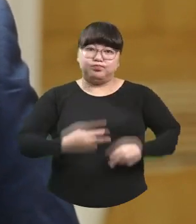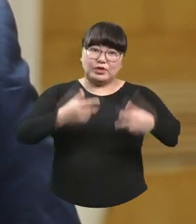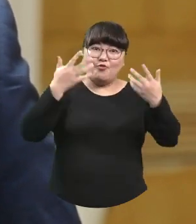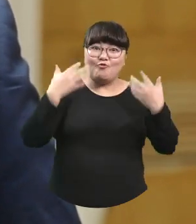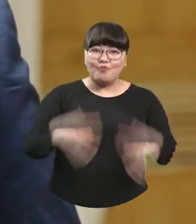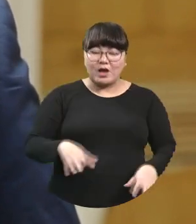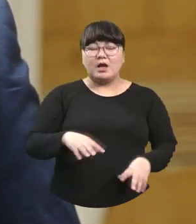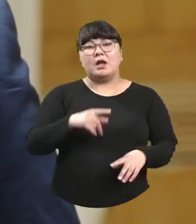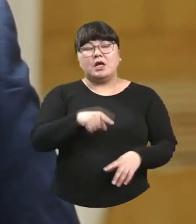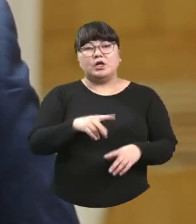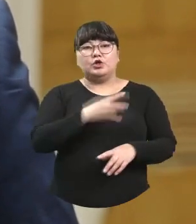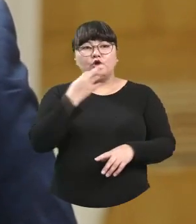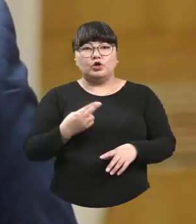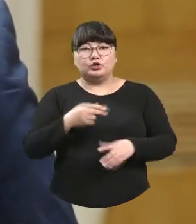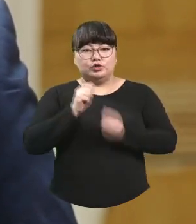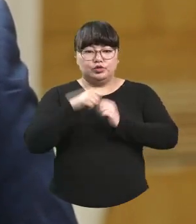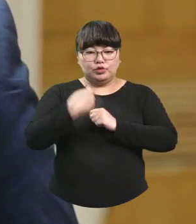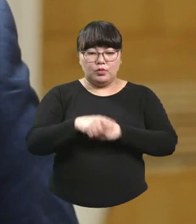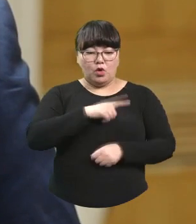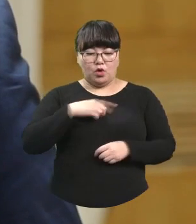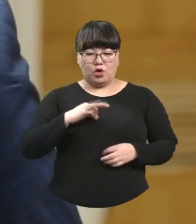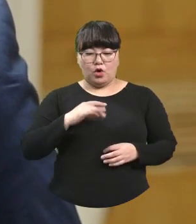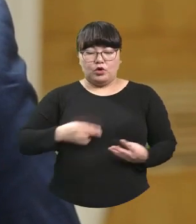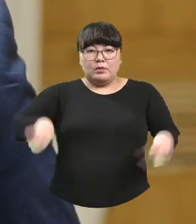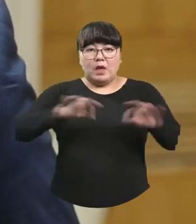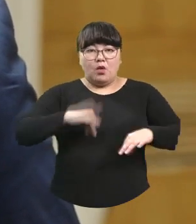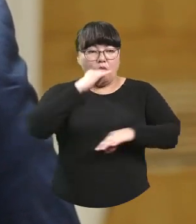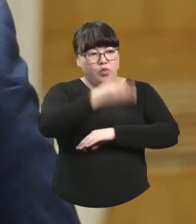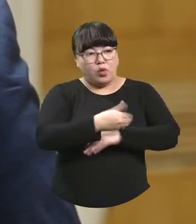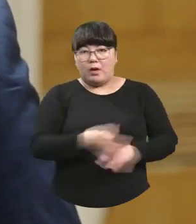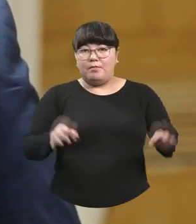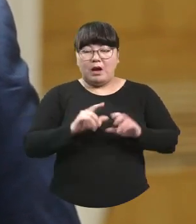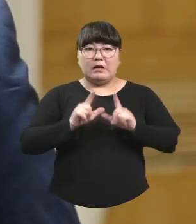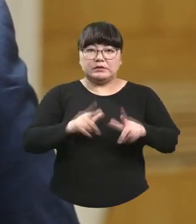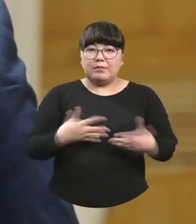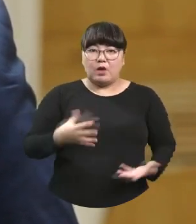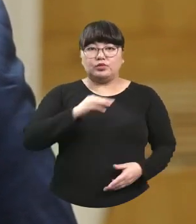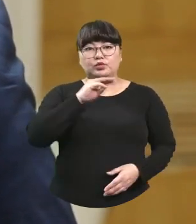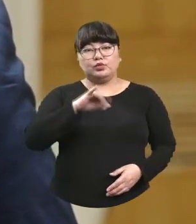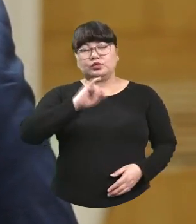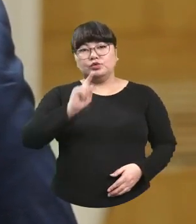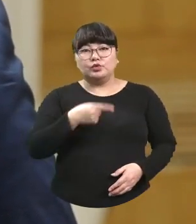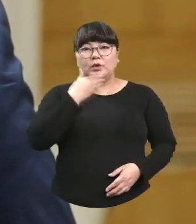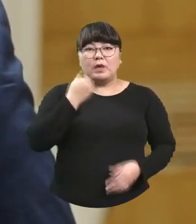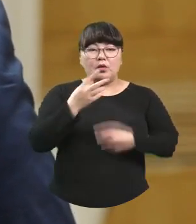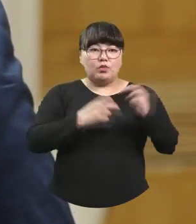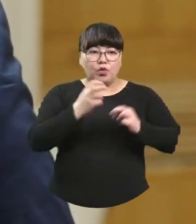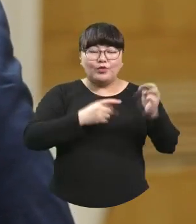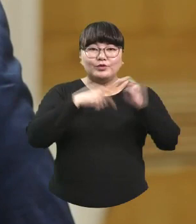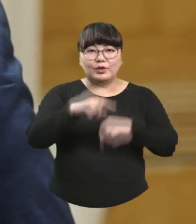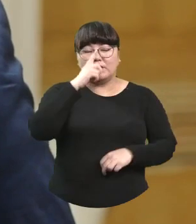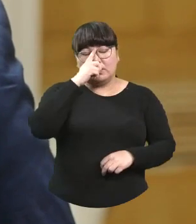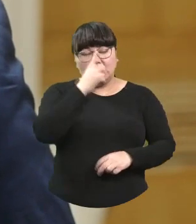ороод ашигтлын нөөцийн төлбөрийг өөр нэгэн ордгоо уулуурхан ордгоо лицензийн зүгөө тусгаарлуулгуу энэ босруулах